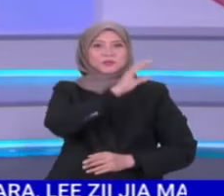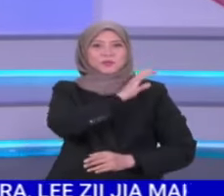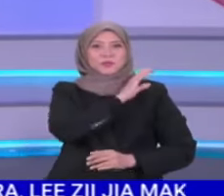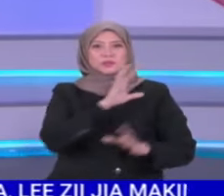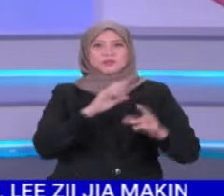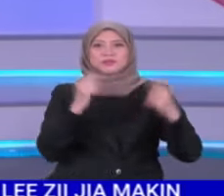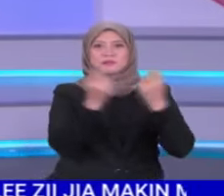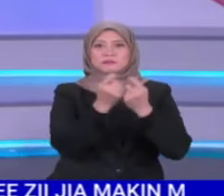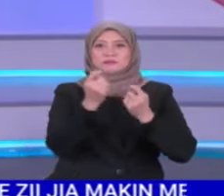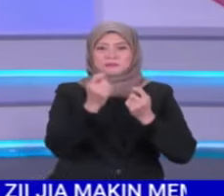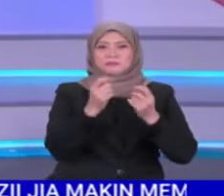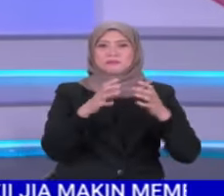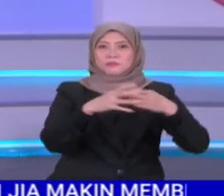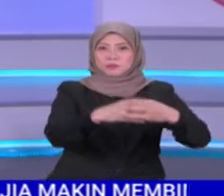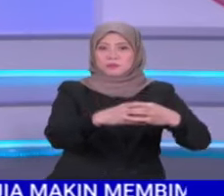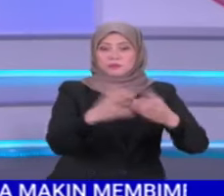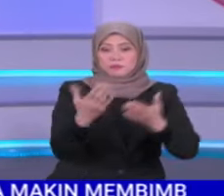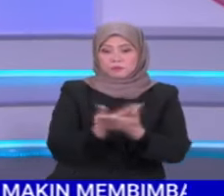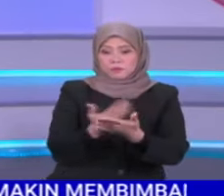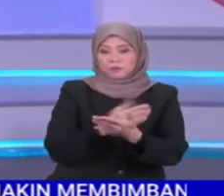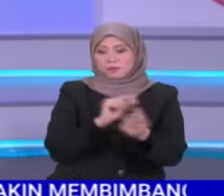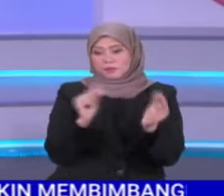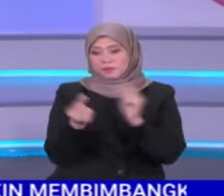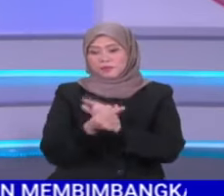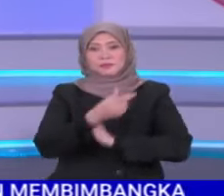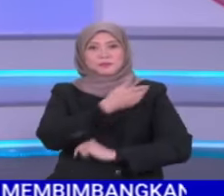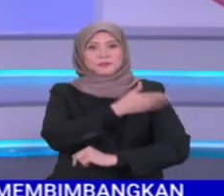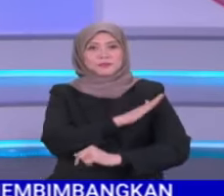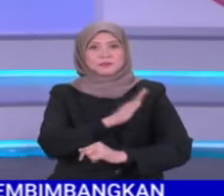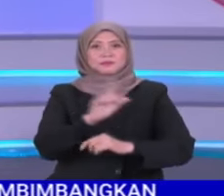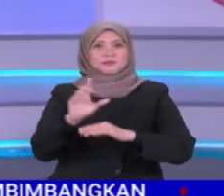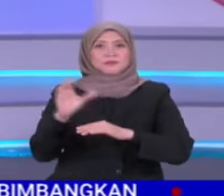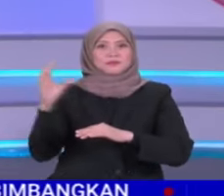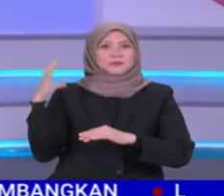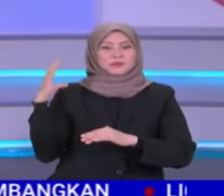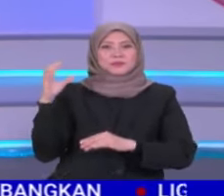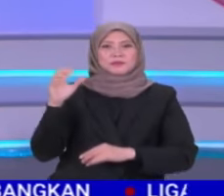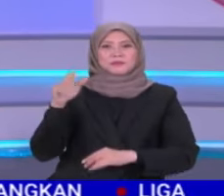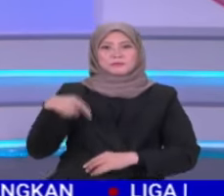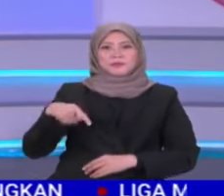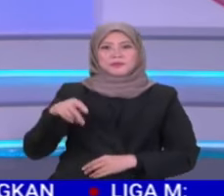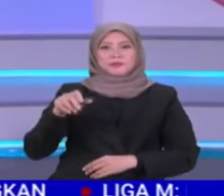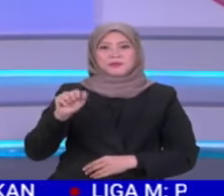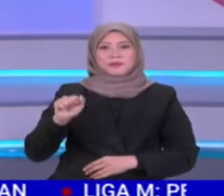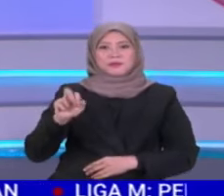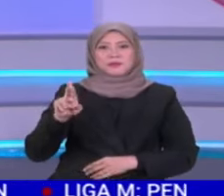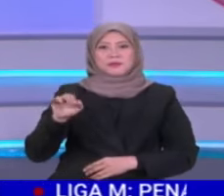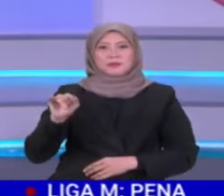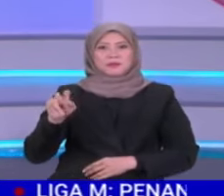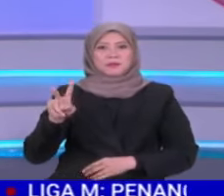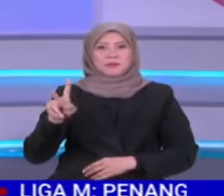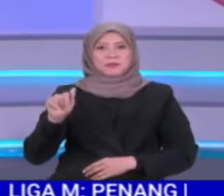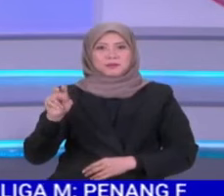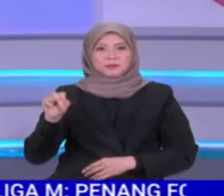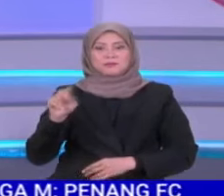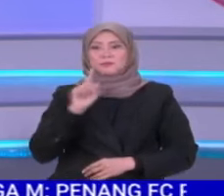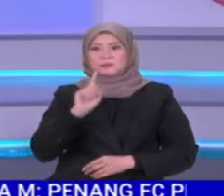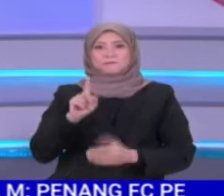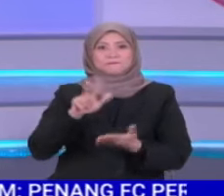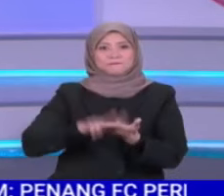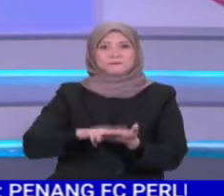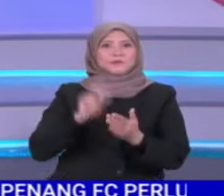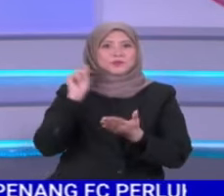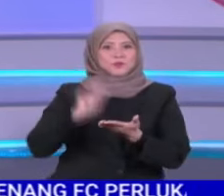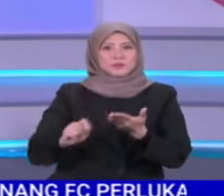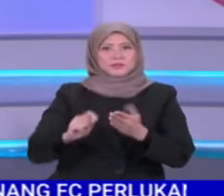gratis skuad kebangsaan yang baru menggantikan bekas pengarah kejelehan Datuk pipa itu disahkan sisa